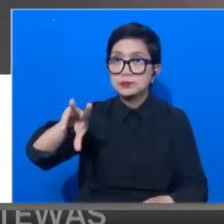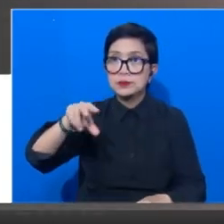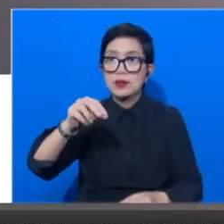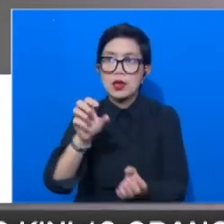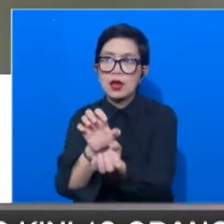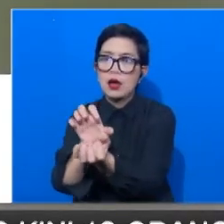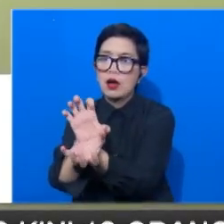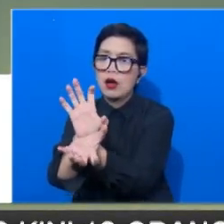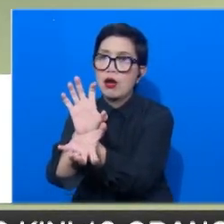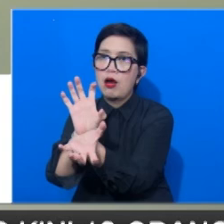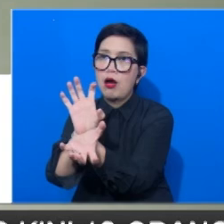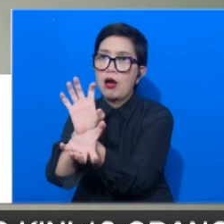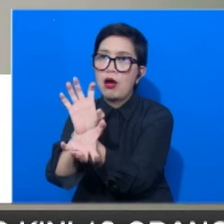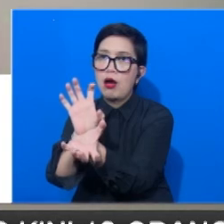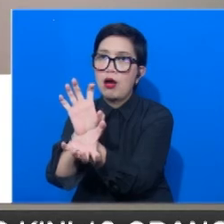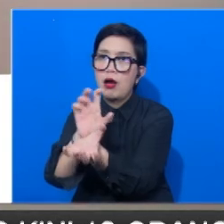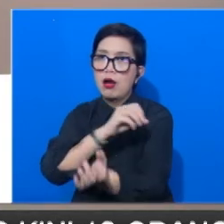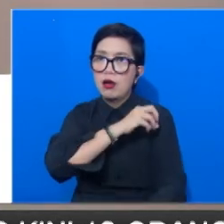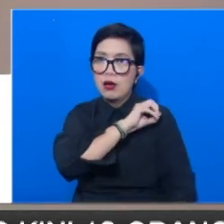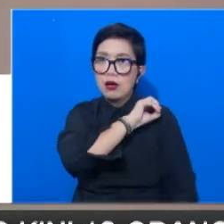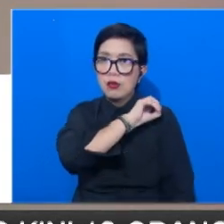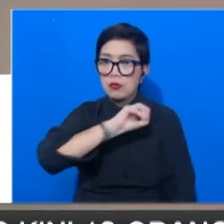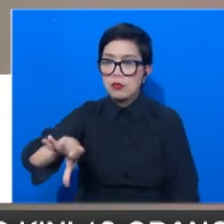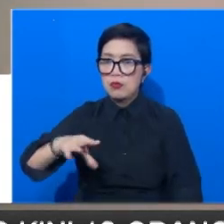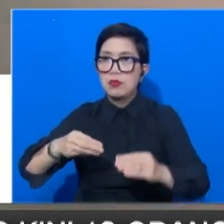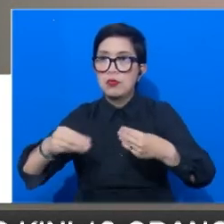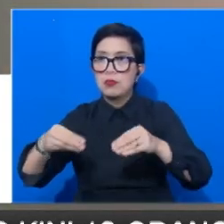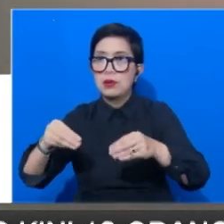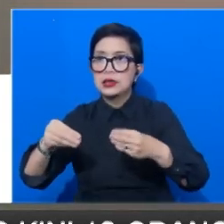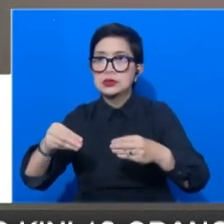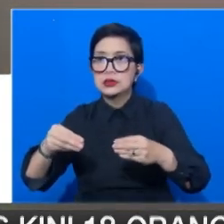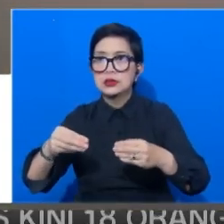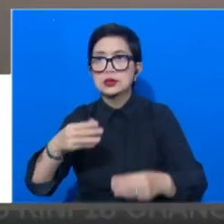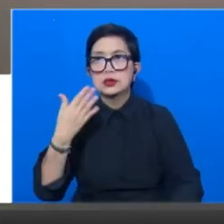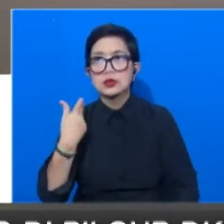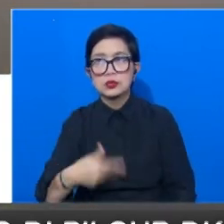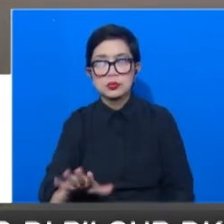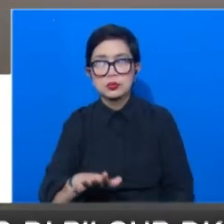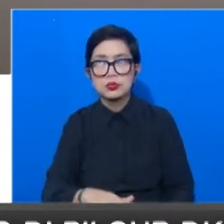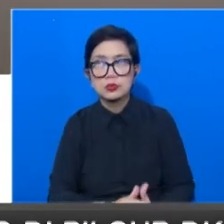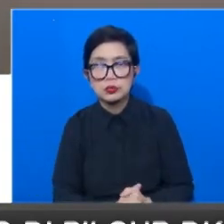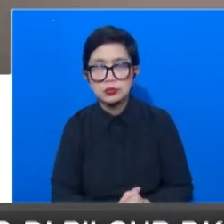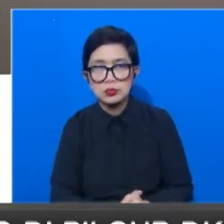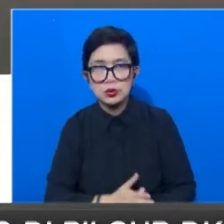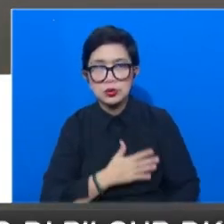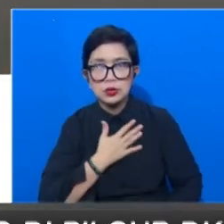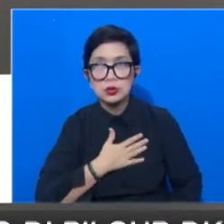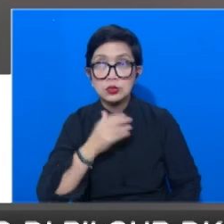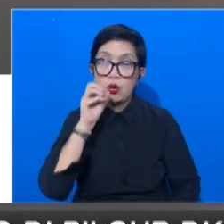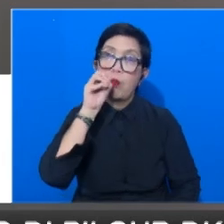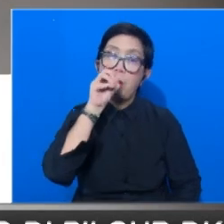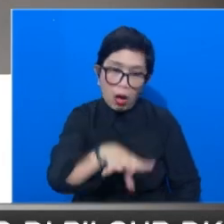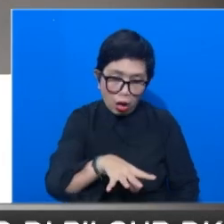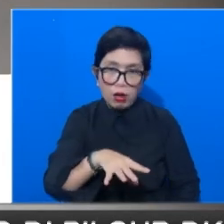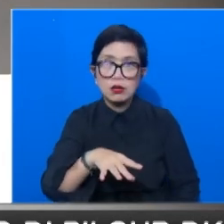Nil terbuka, pelaku justru melemparkan sampah plastik. Beruntung satwa berumur 30 tahun ini memuntahkan